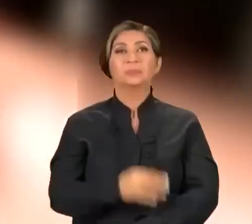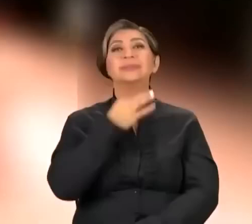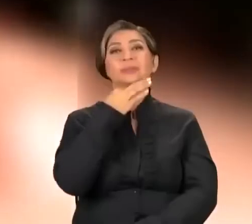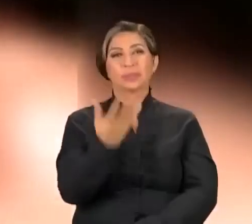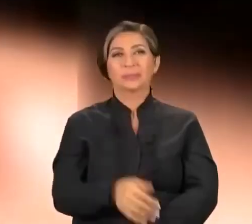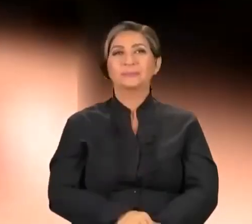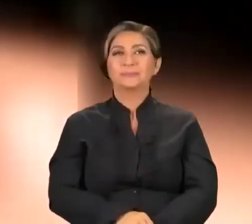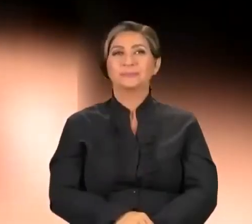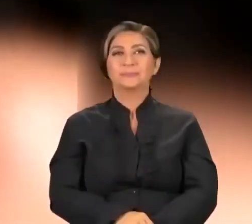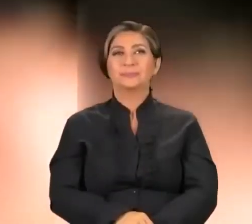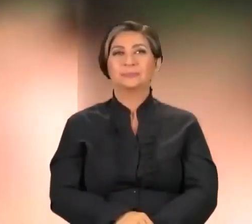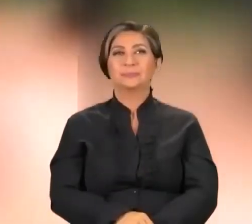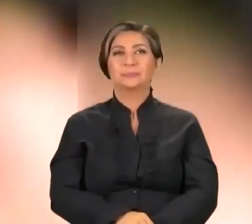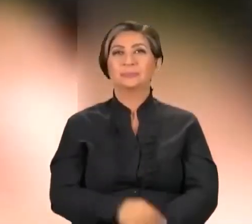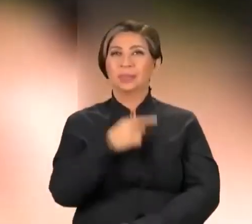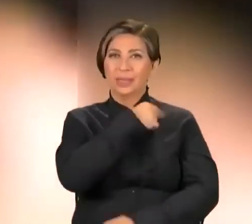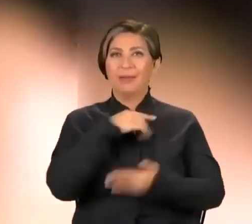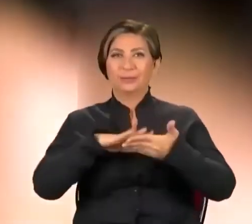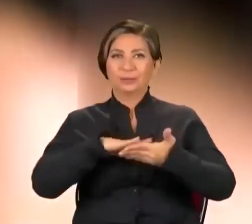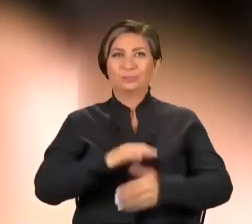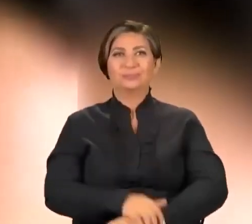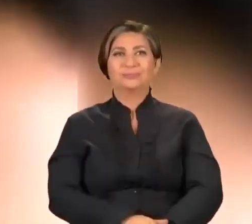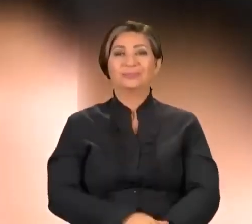Thank you, my friend.